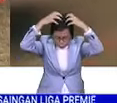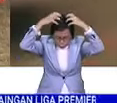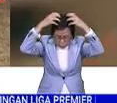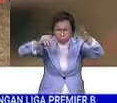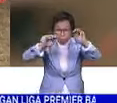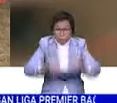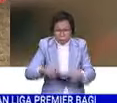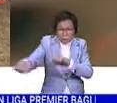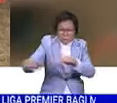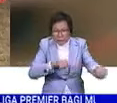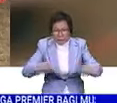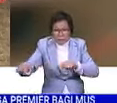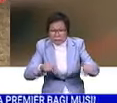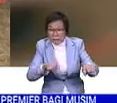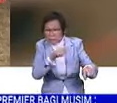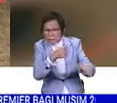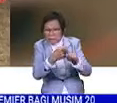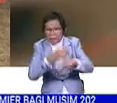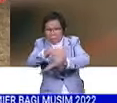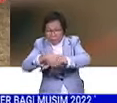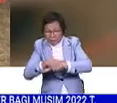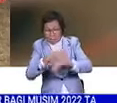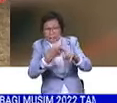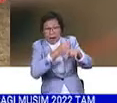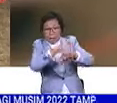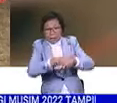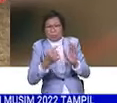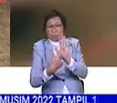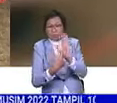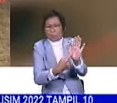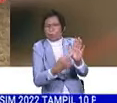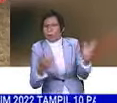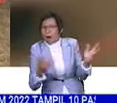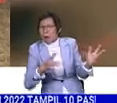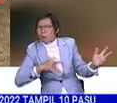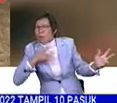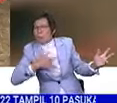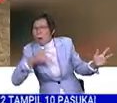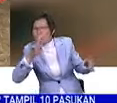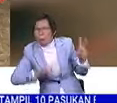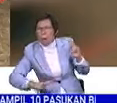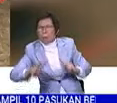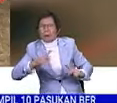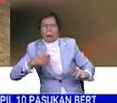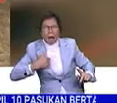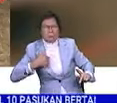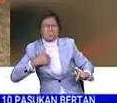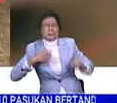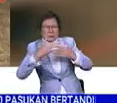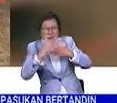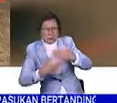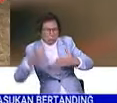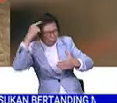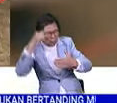manusia. Tindakan Bryce Alford dari Britain itu sebagai gambaran bagaimana perasaan orang yang mengalami